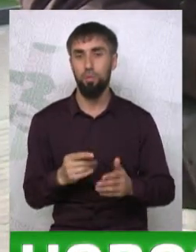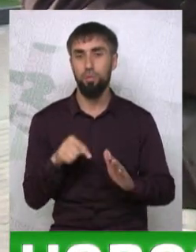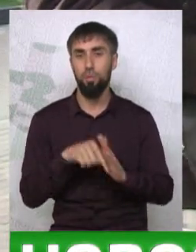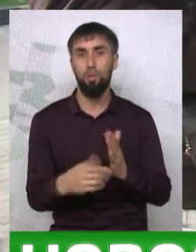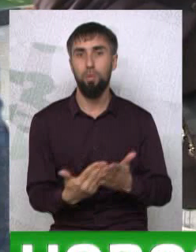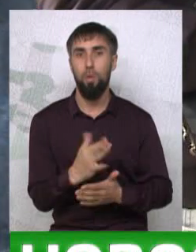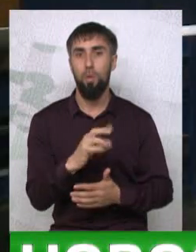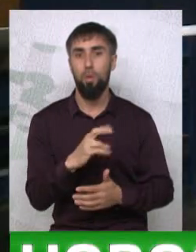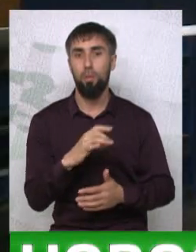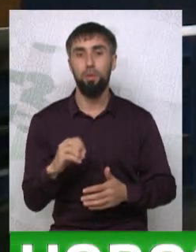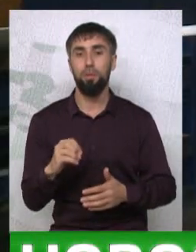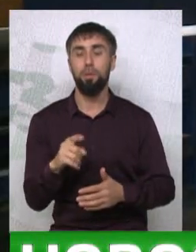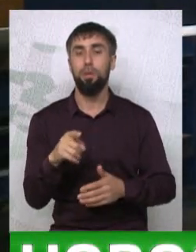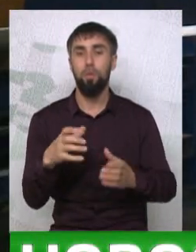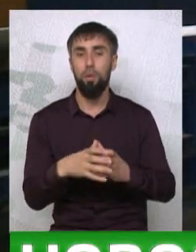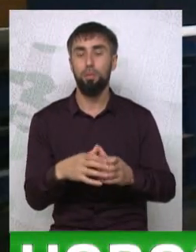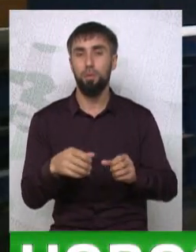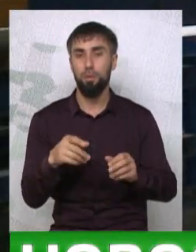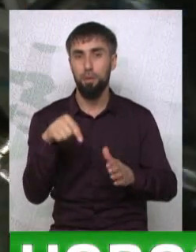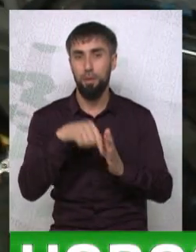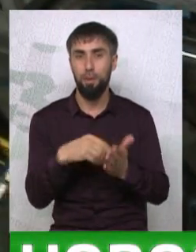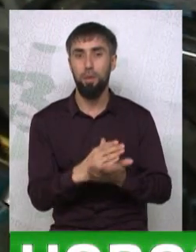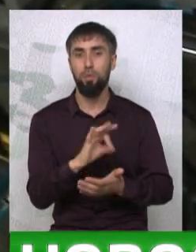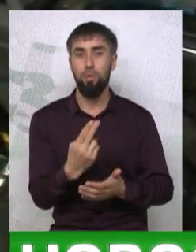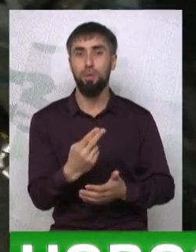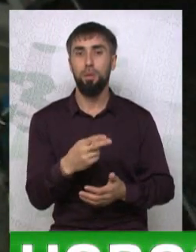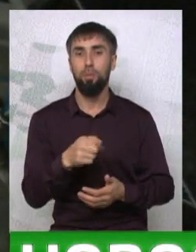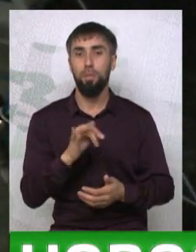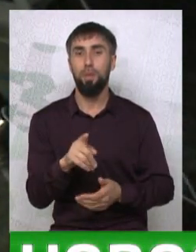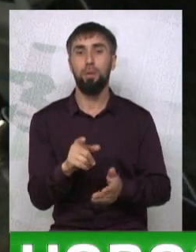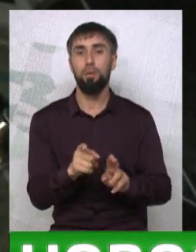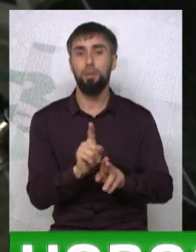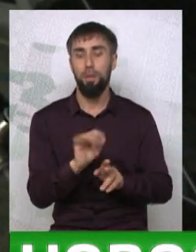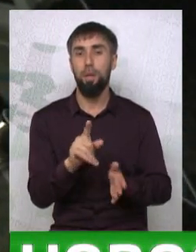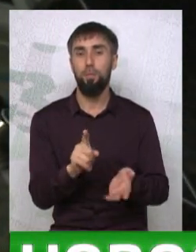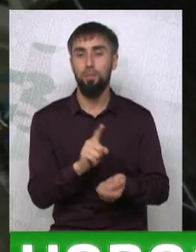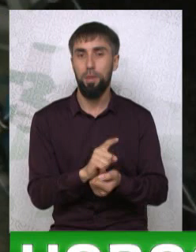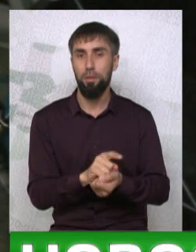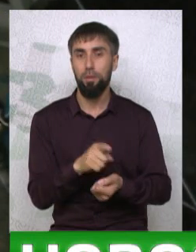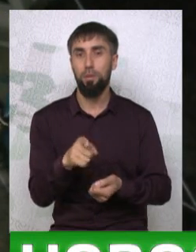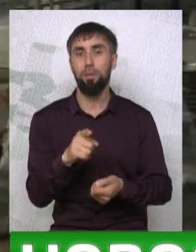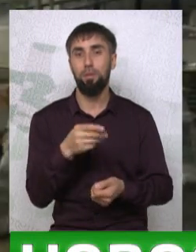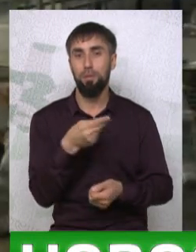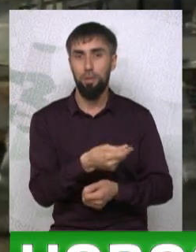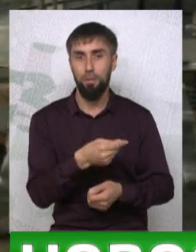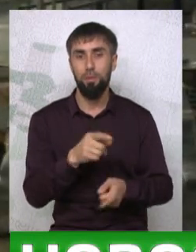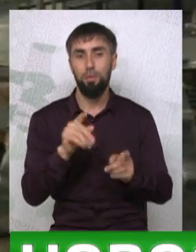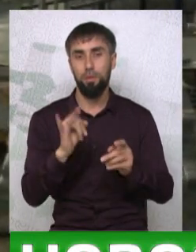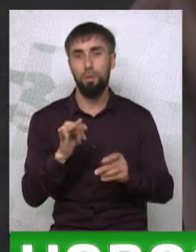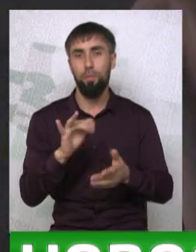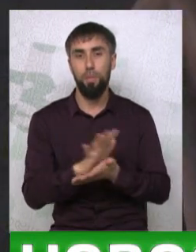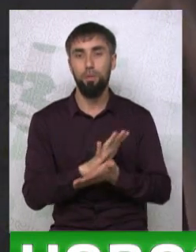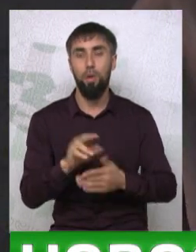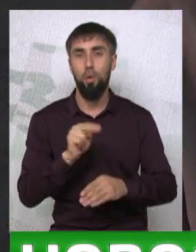в команде уникальных специалистов. Соцпакет, достойная заработная плата, официальное трудоустройство и бесплатное обучение на